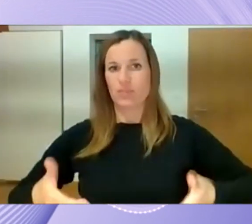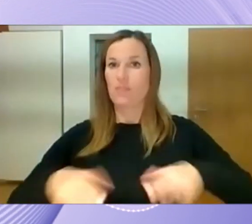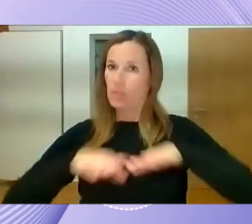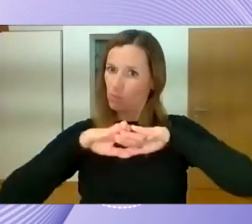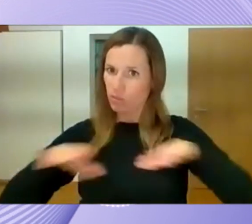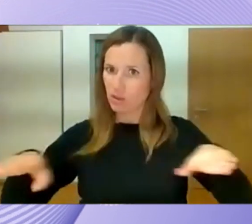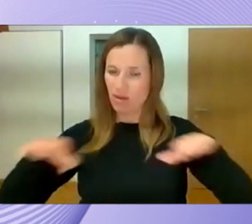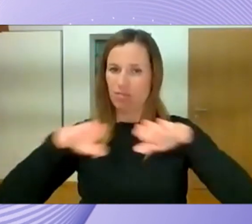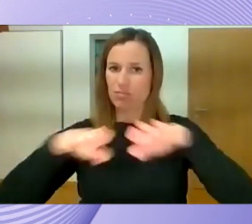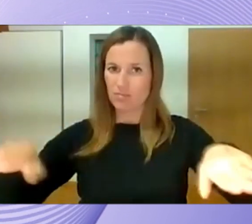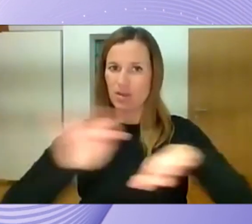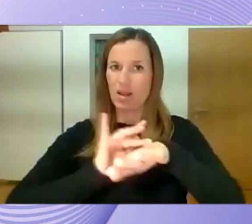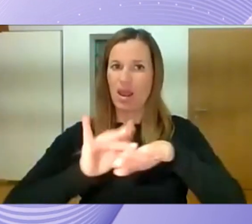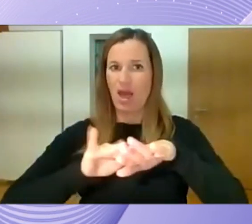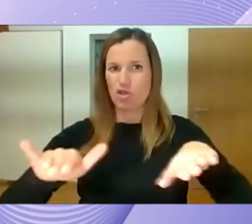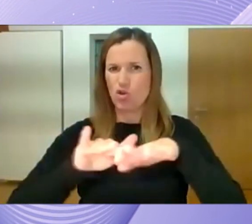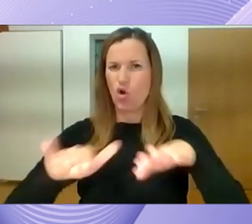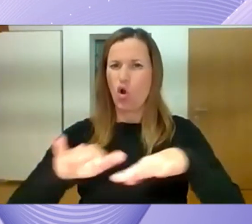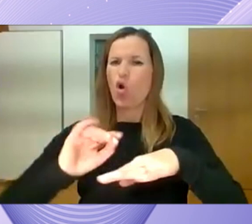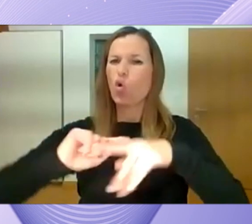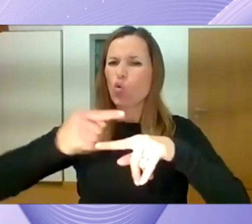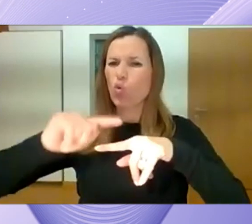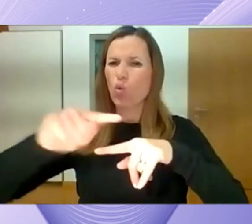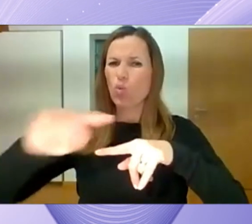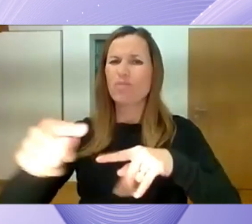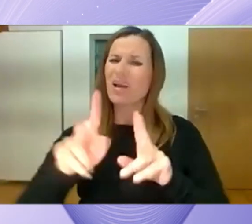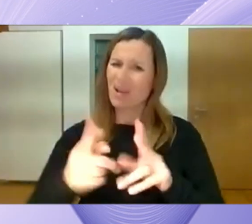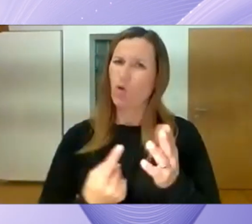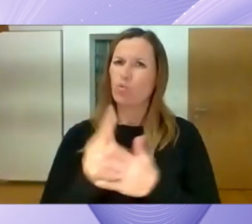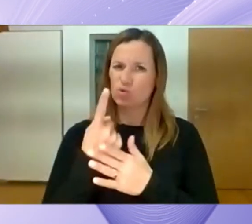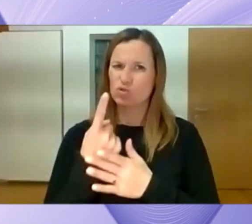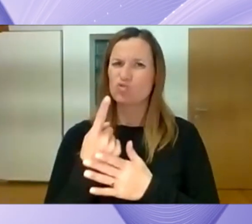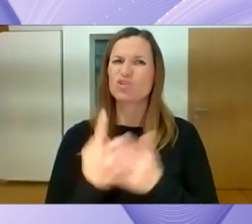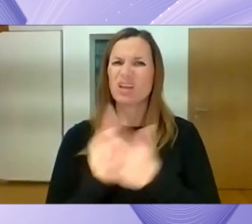napeta, gladka, saj gube lahko hitro povzročijo nastanek razjed.